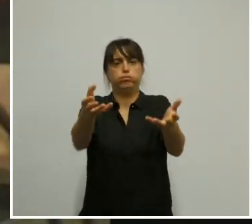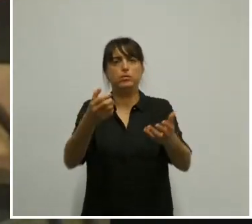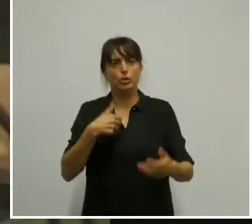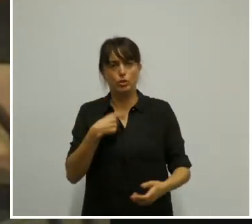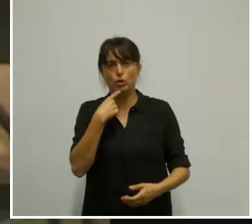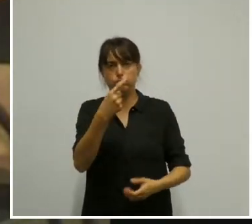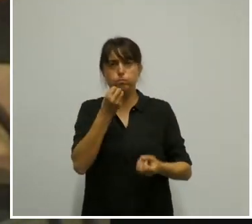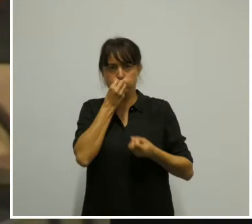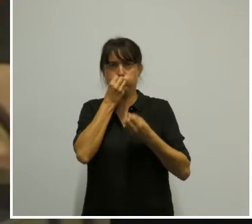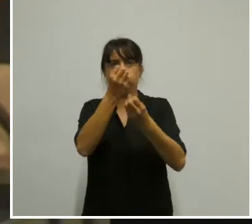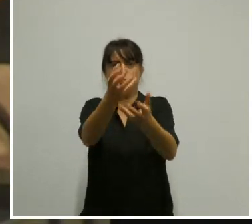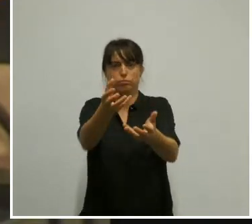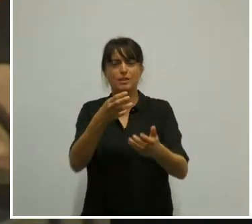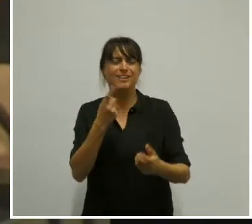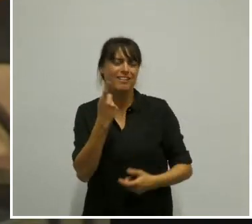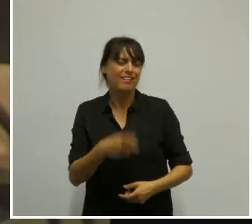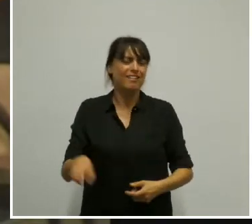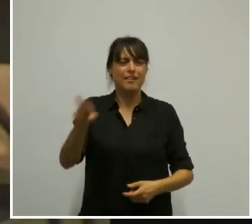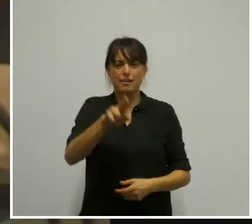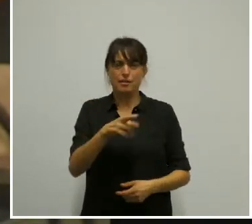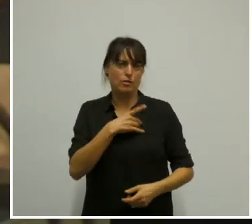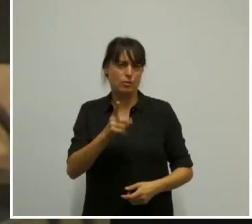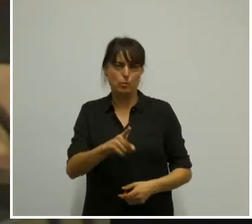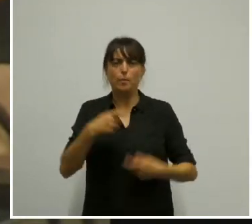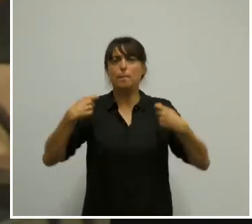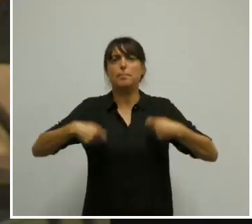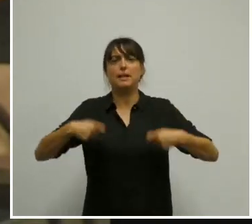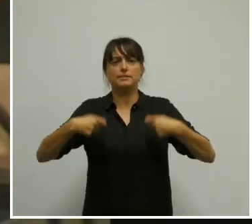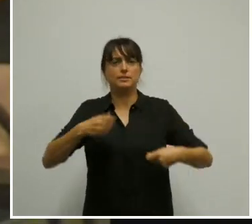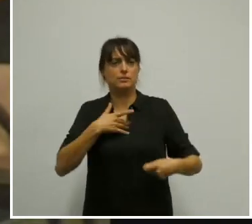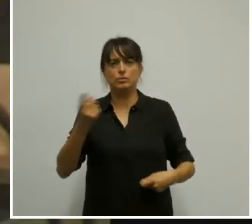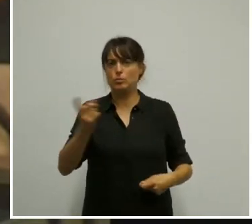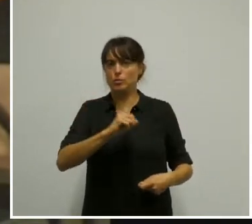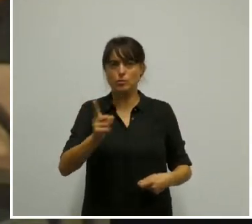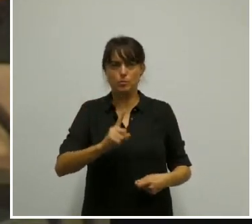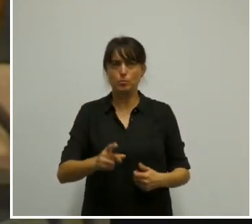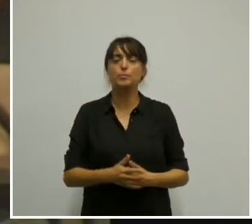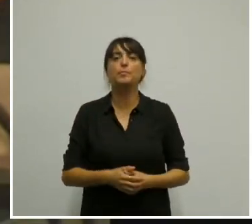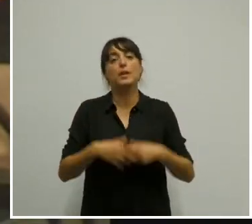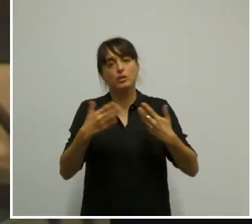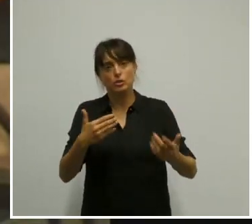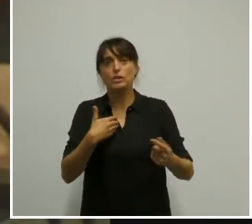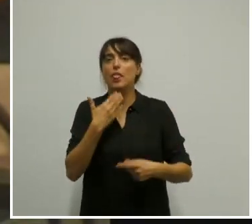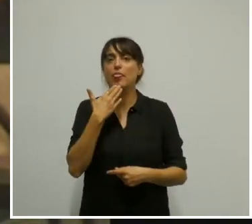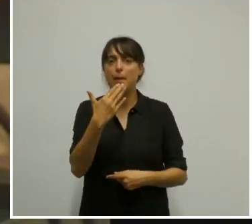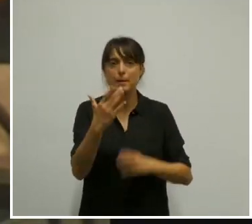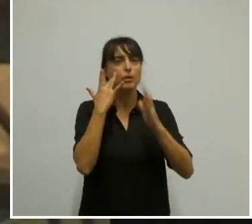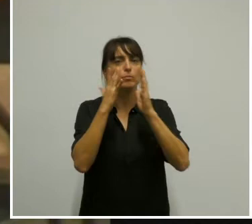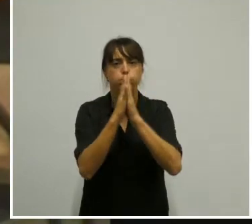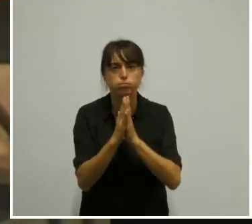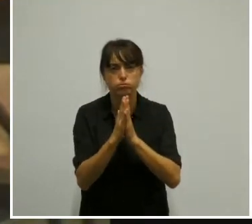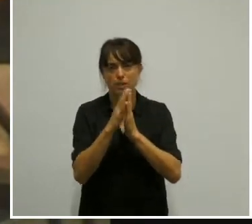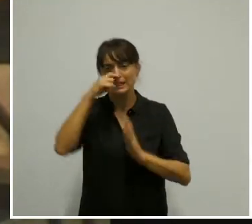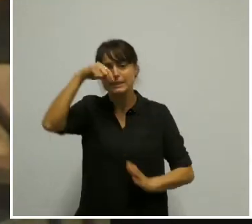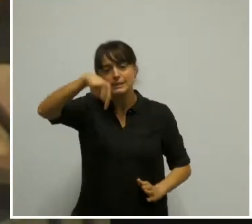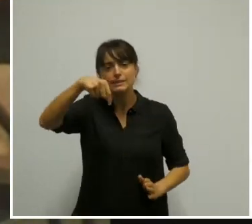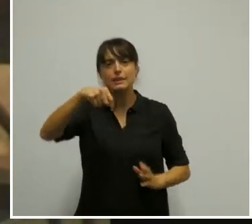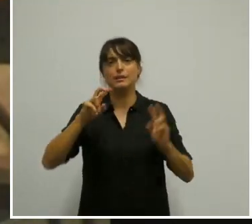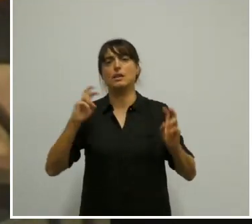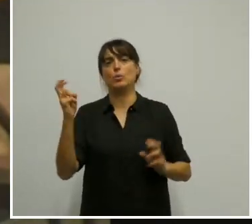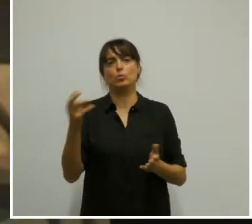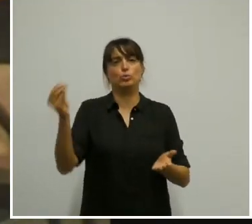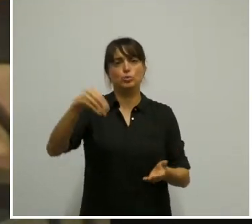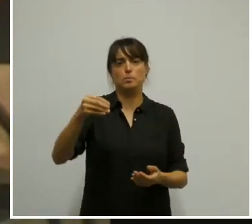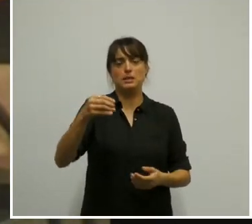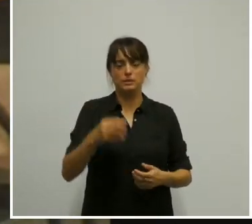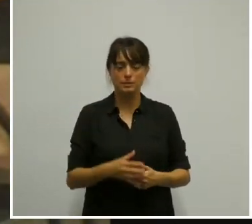el que ja us he dit, i no vull repetir-me ni fer-me pesat aquí davant de tothom. Llavors sí que us demanem per aquest curs que poseu més recursos. El